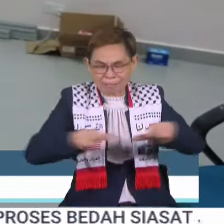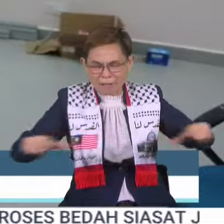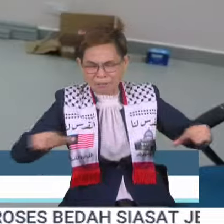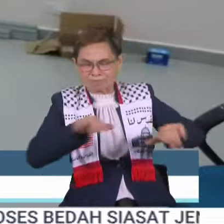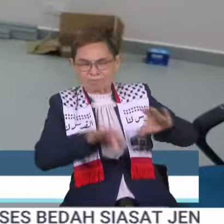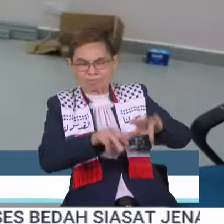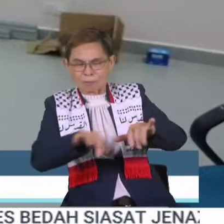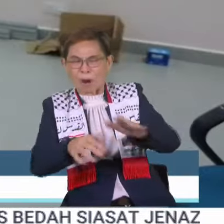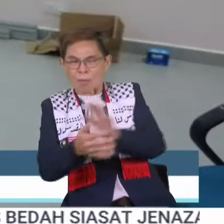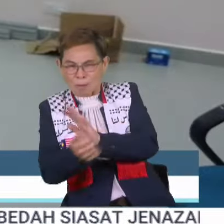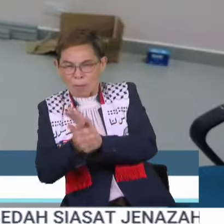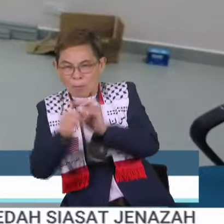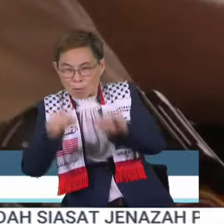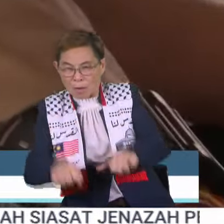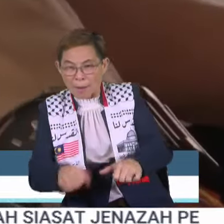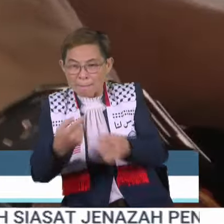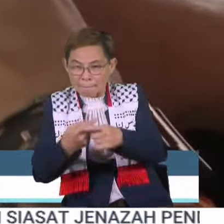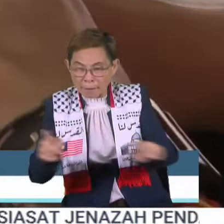Tapi